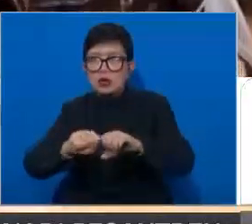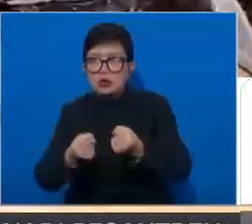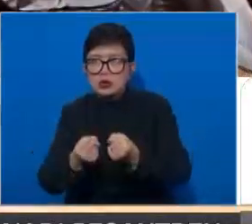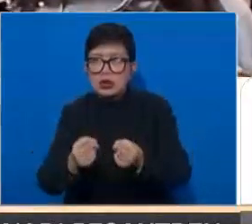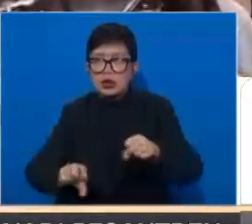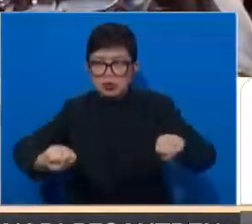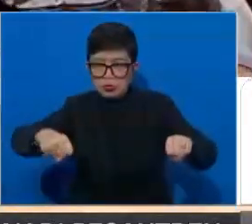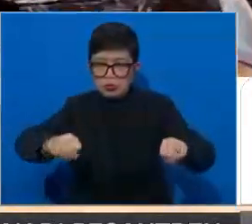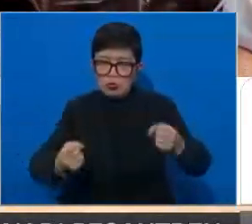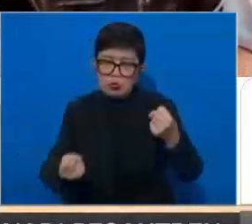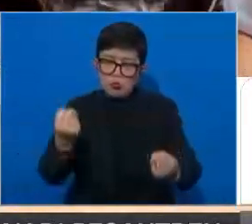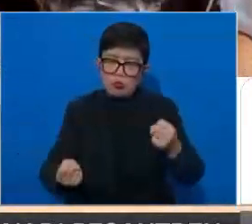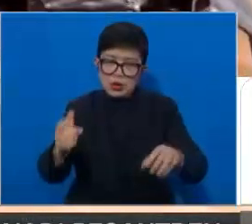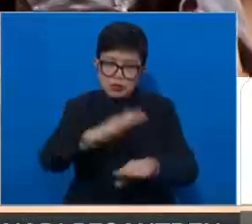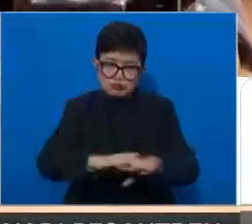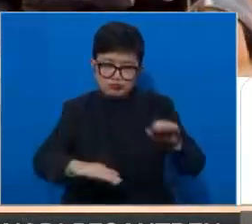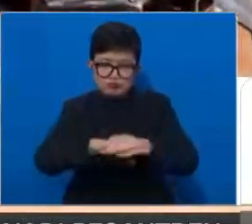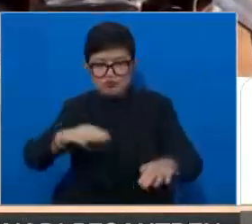dalam penghitungan.